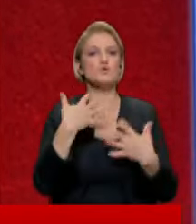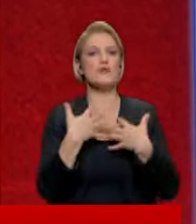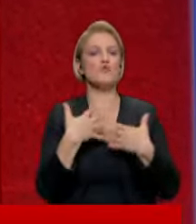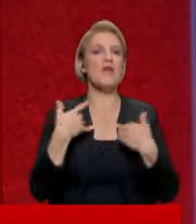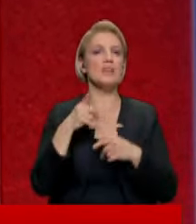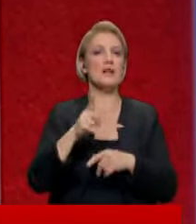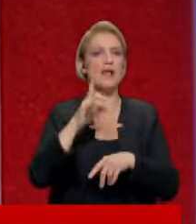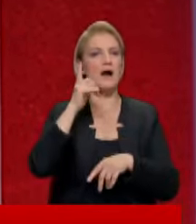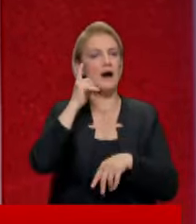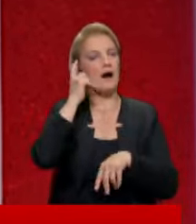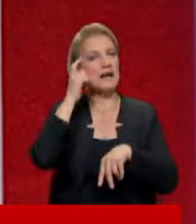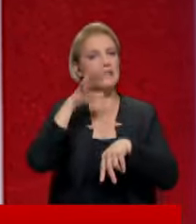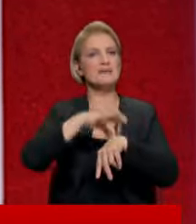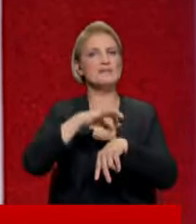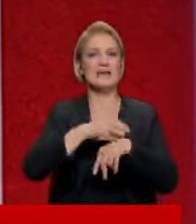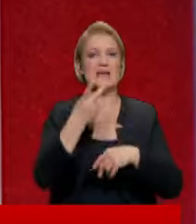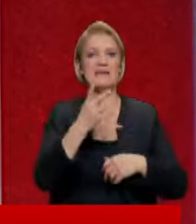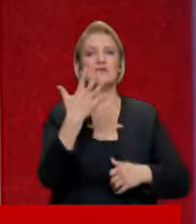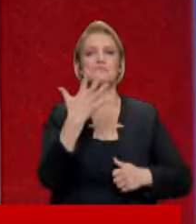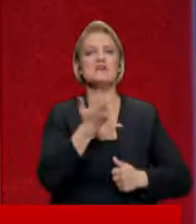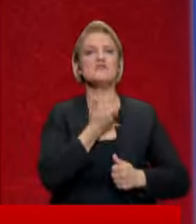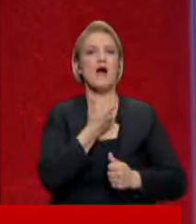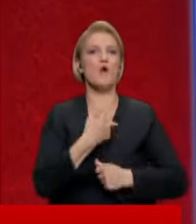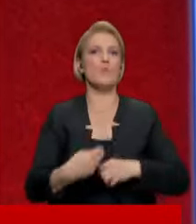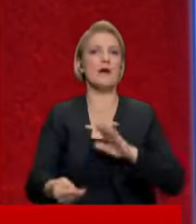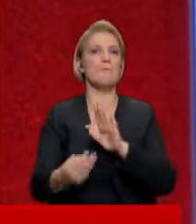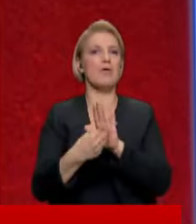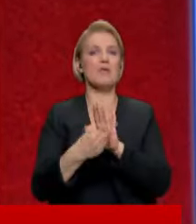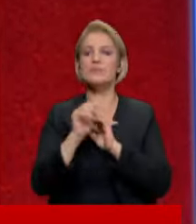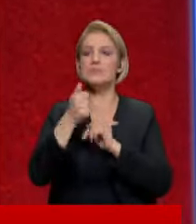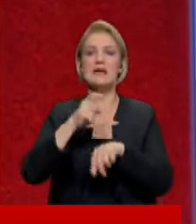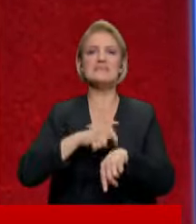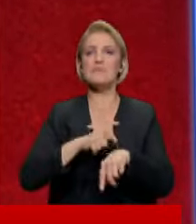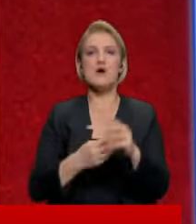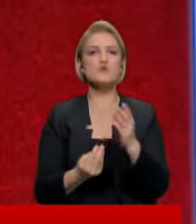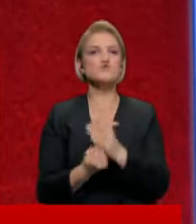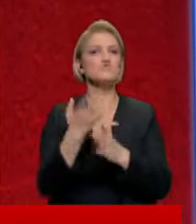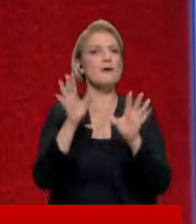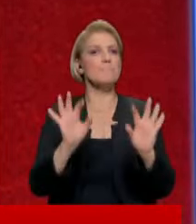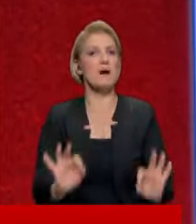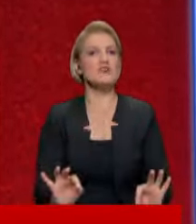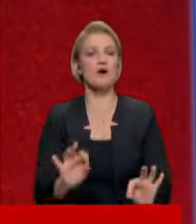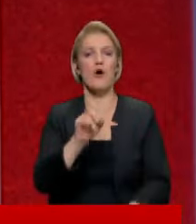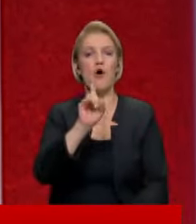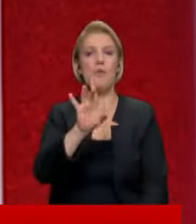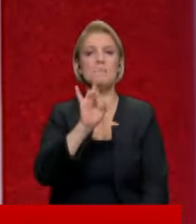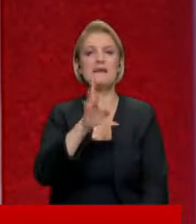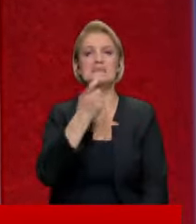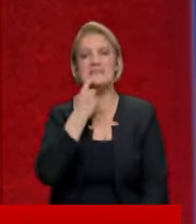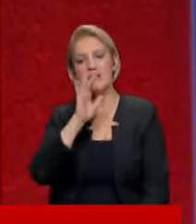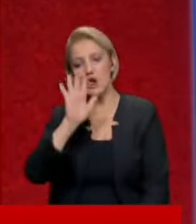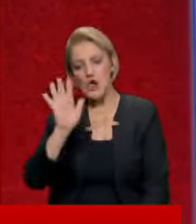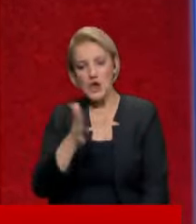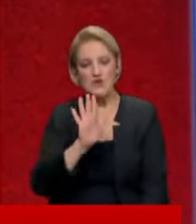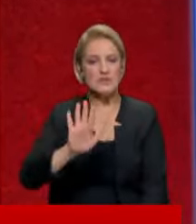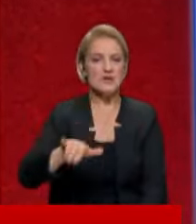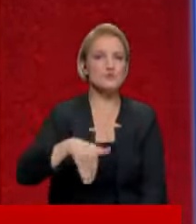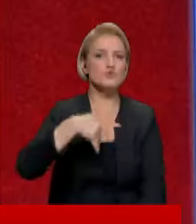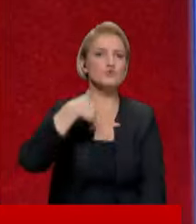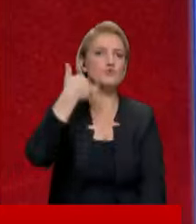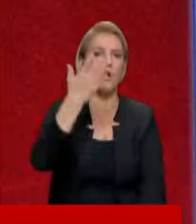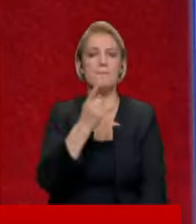akıl hastaneleri 2005'te kanuna girmişti ne zaman kurulmaya başlandı 15 yıl geçtikten sonra